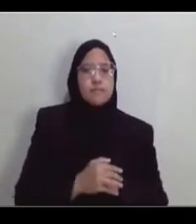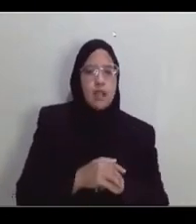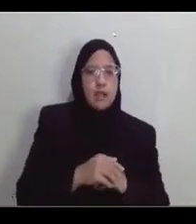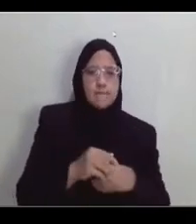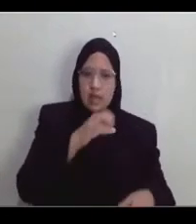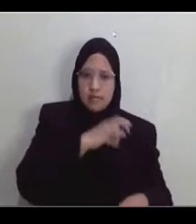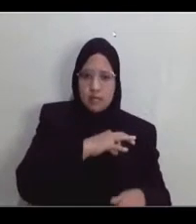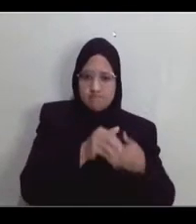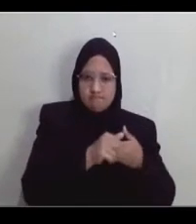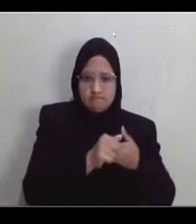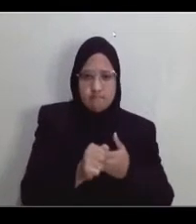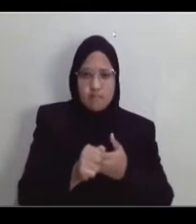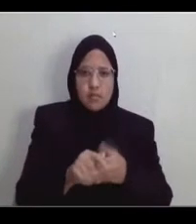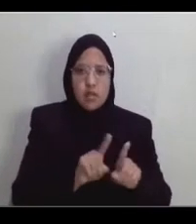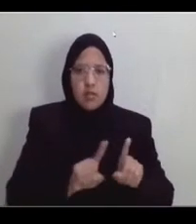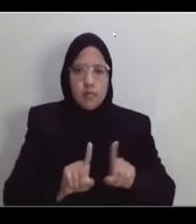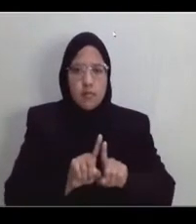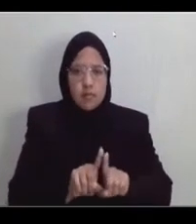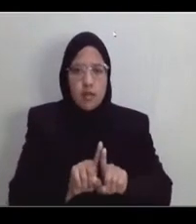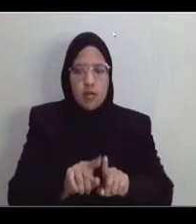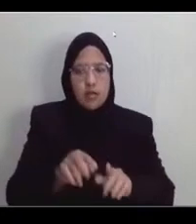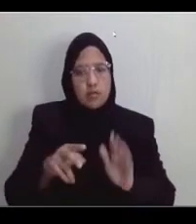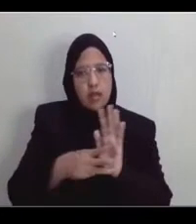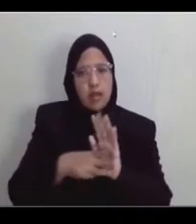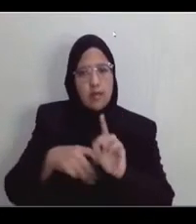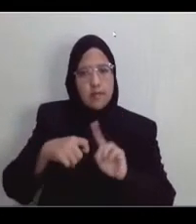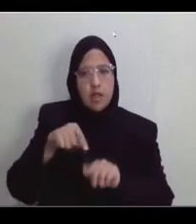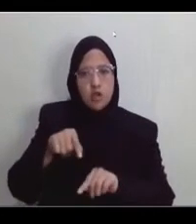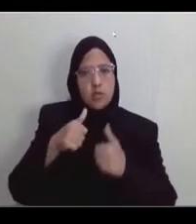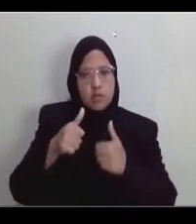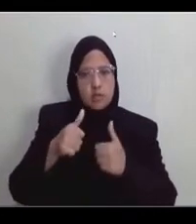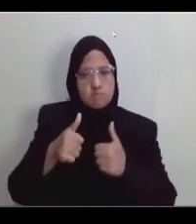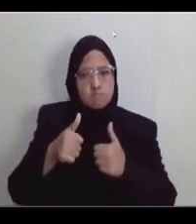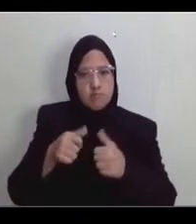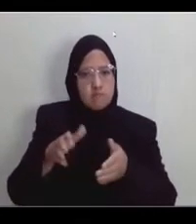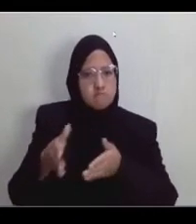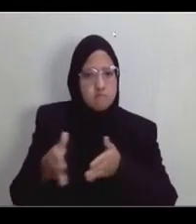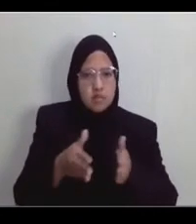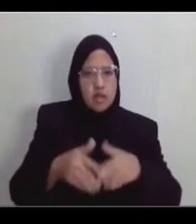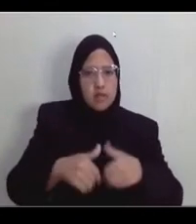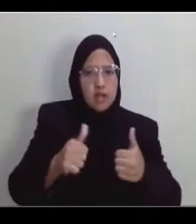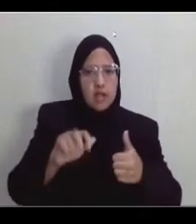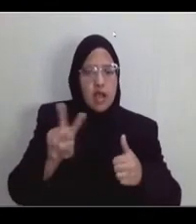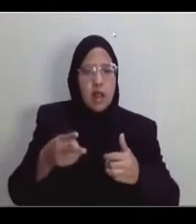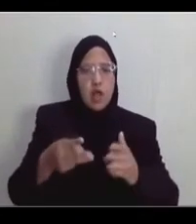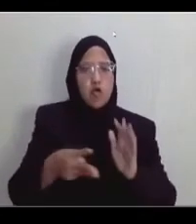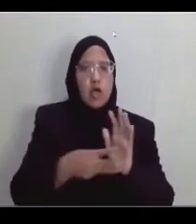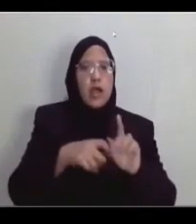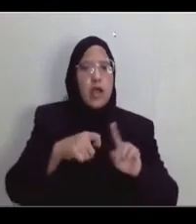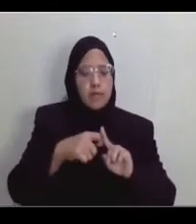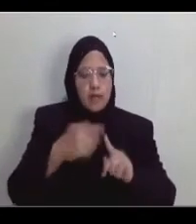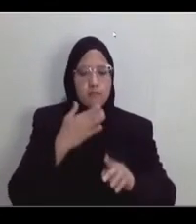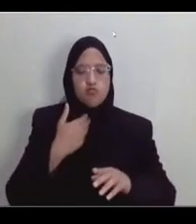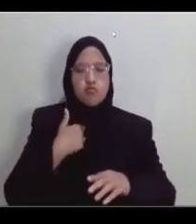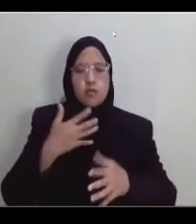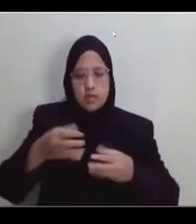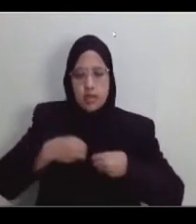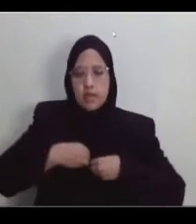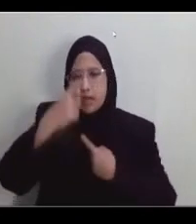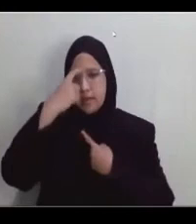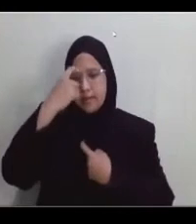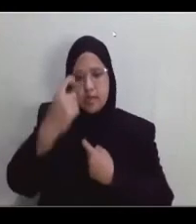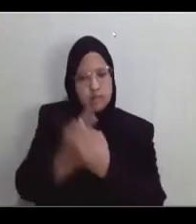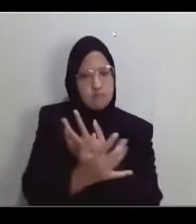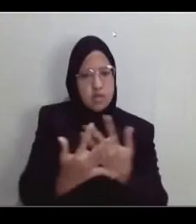itu hanya akan berjalan dengan baik manakala Mahkamah Konstitusi mendapatkan kepercayaan penuh rakyat sementara itu kepercayaan penuh